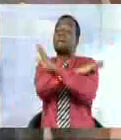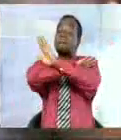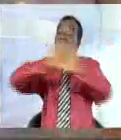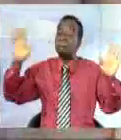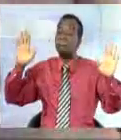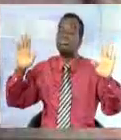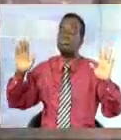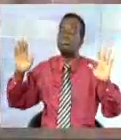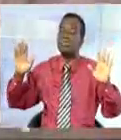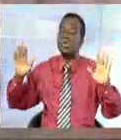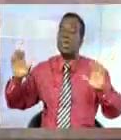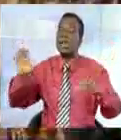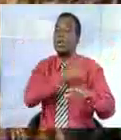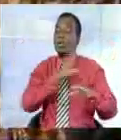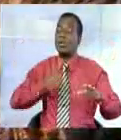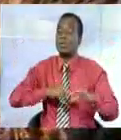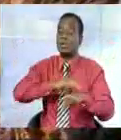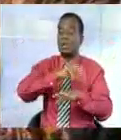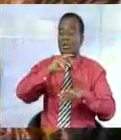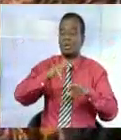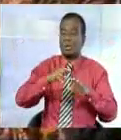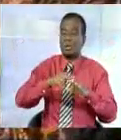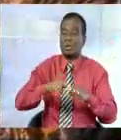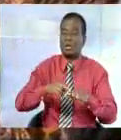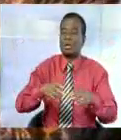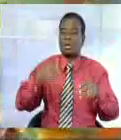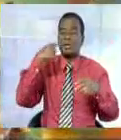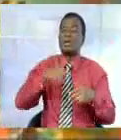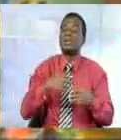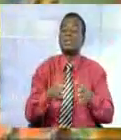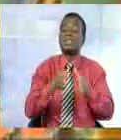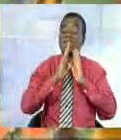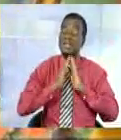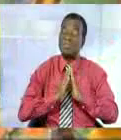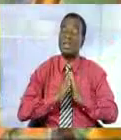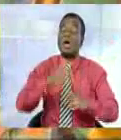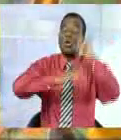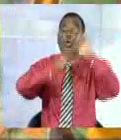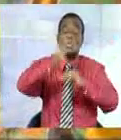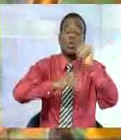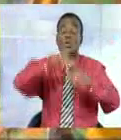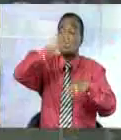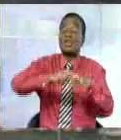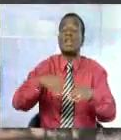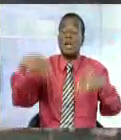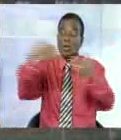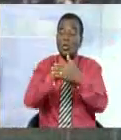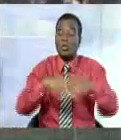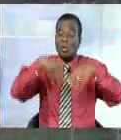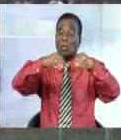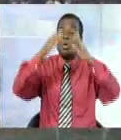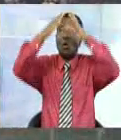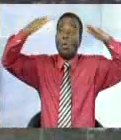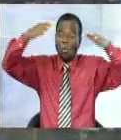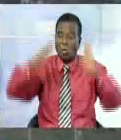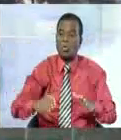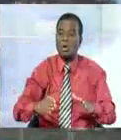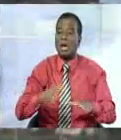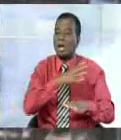régional qui vient de rencontrer la population met donc la reconstruction d'un nouveau marché au nombre de ses préoccupations. Également,